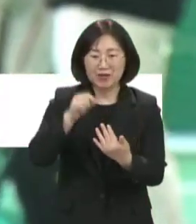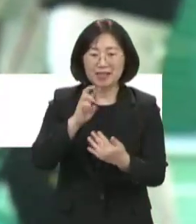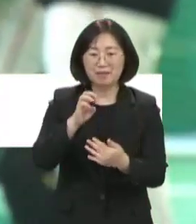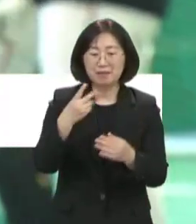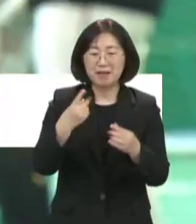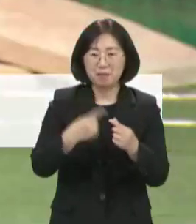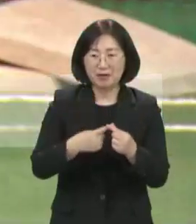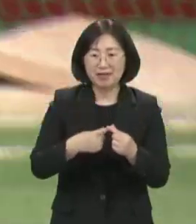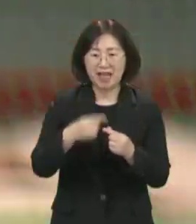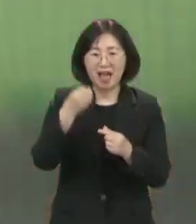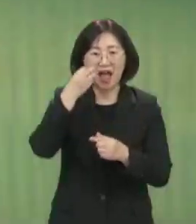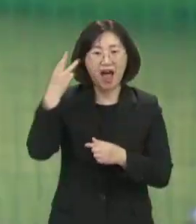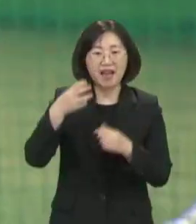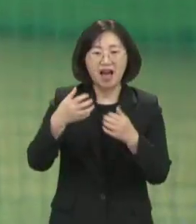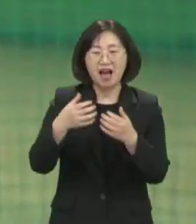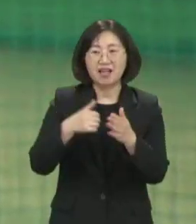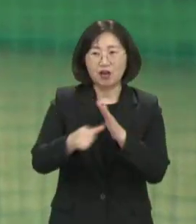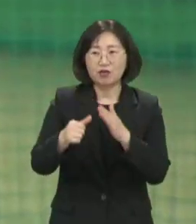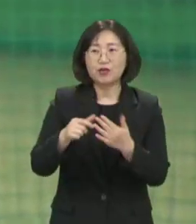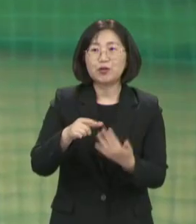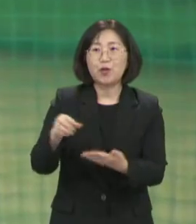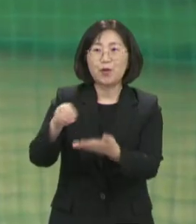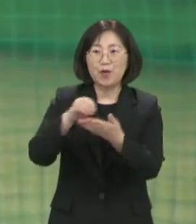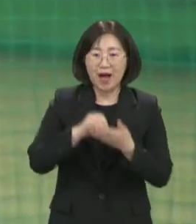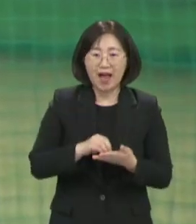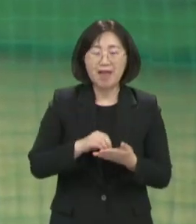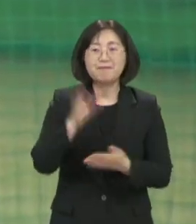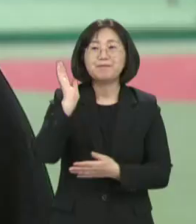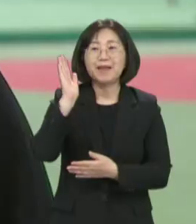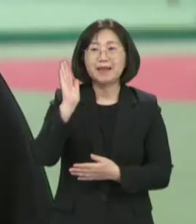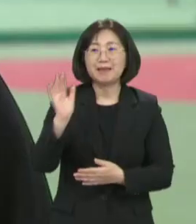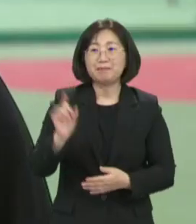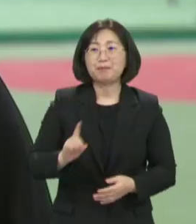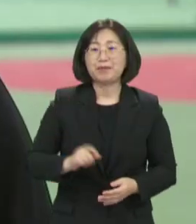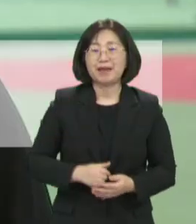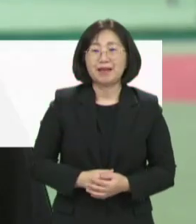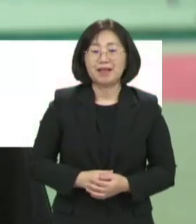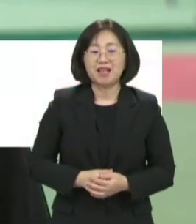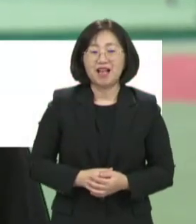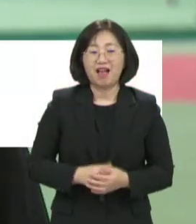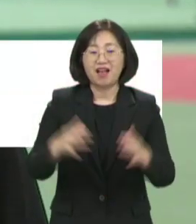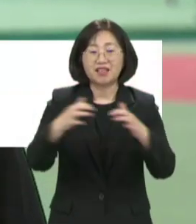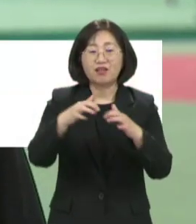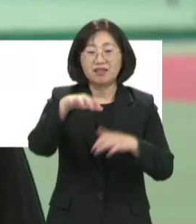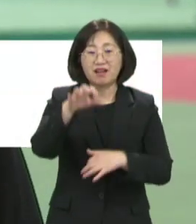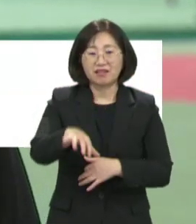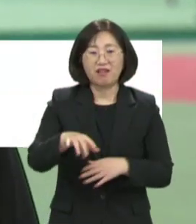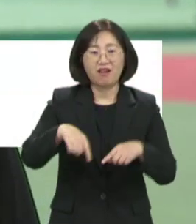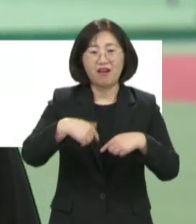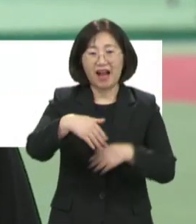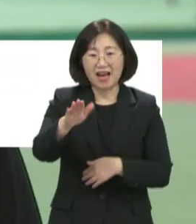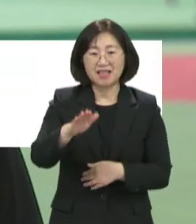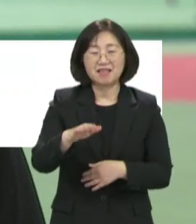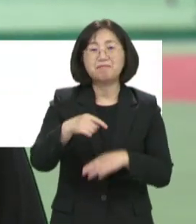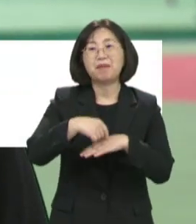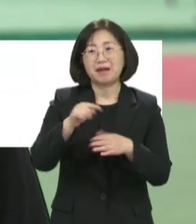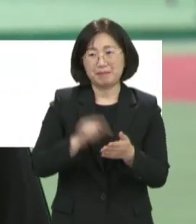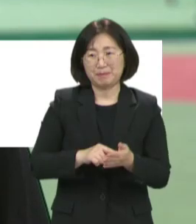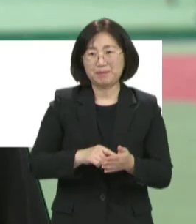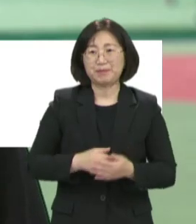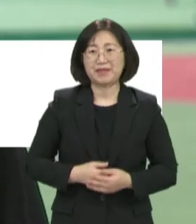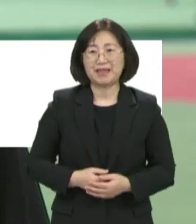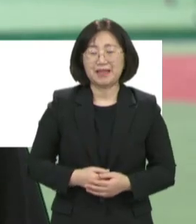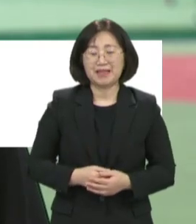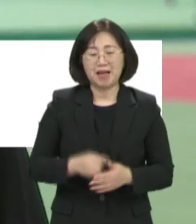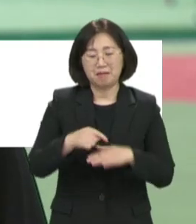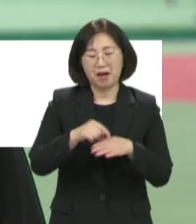프로 데뷔를 준비하고 있던 황영묵은 이렇게 말했습니다. 어떻게 보면 전쟁터 가는 그런 마음으로